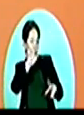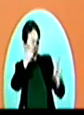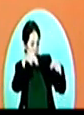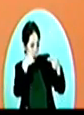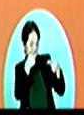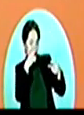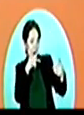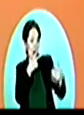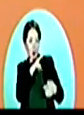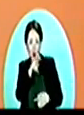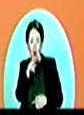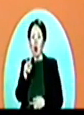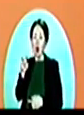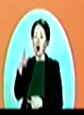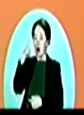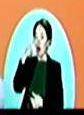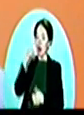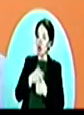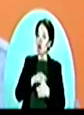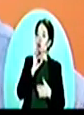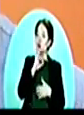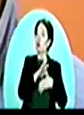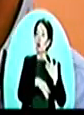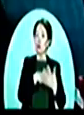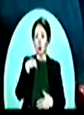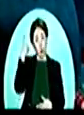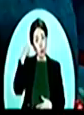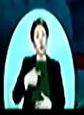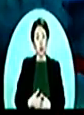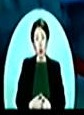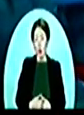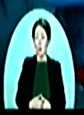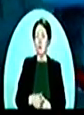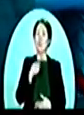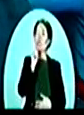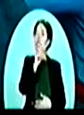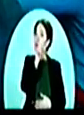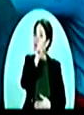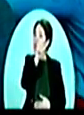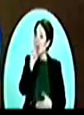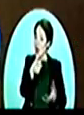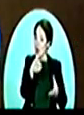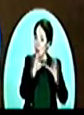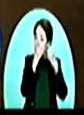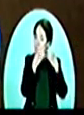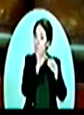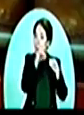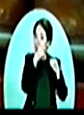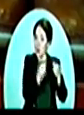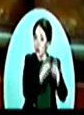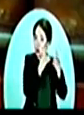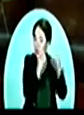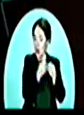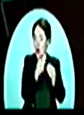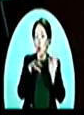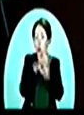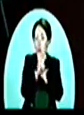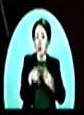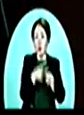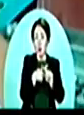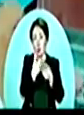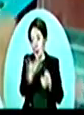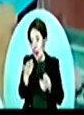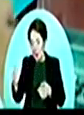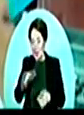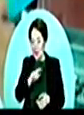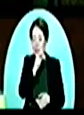бас шууд имэт юм байхгүй зөвл явж чинь гэж би бодчих. Мөн зээлийн багц бий болгож, хүртээмжийг нэмэгдүүлэхин зэрэгцээ